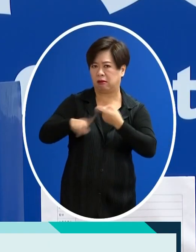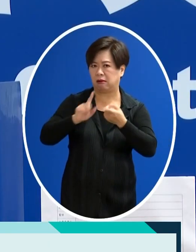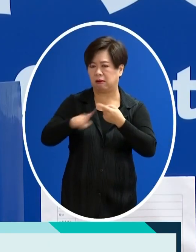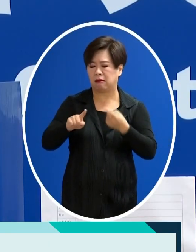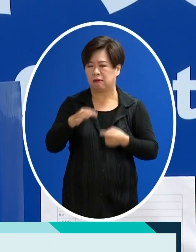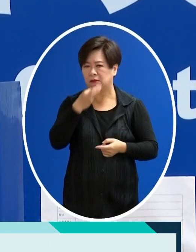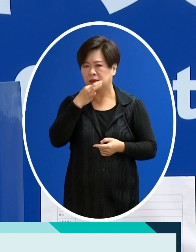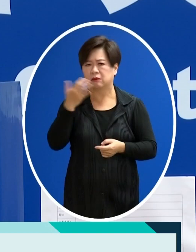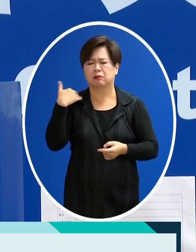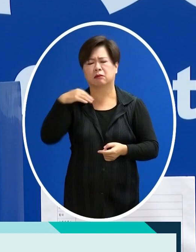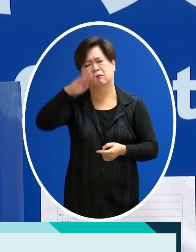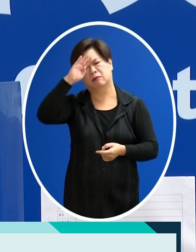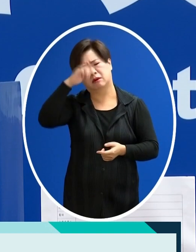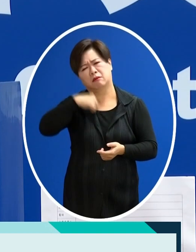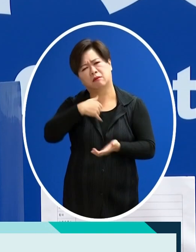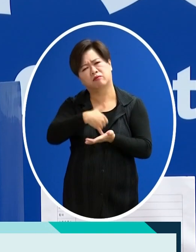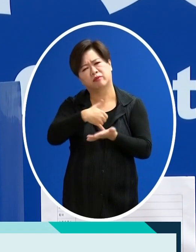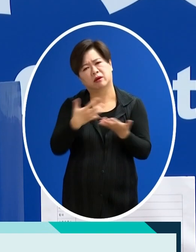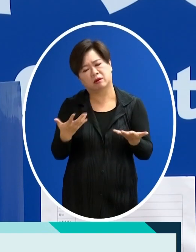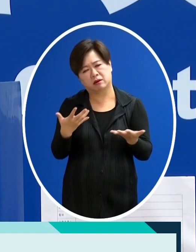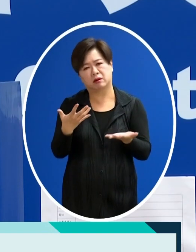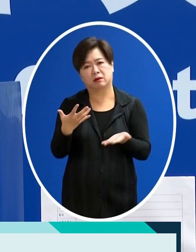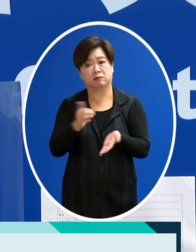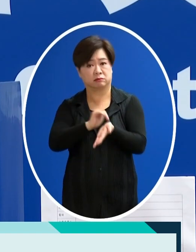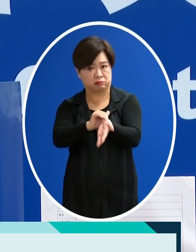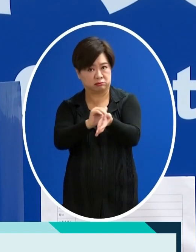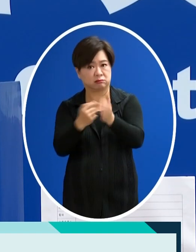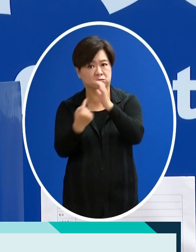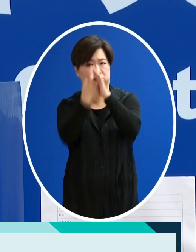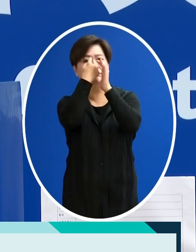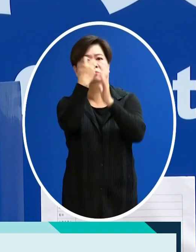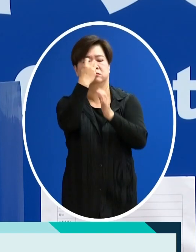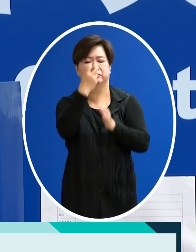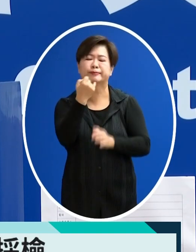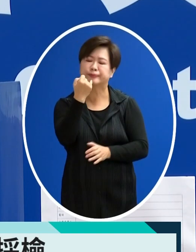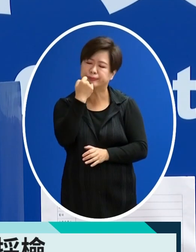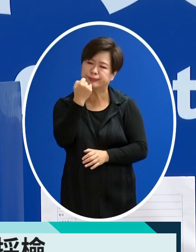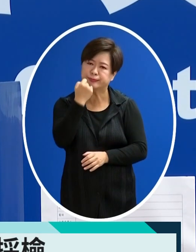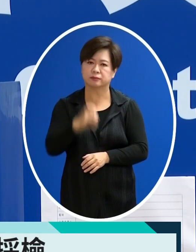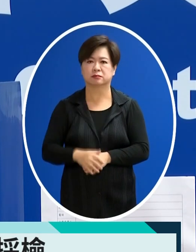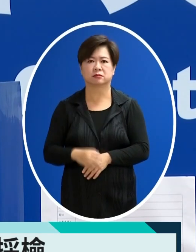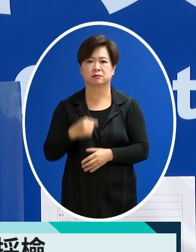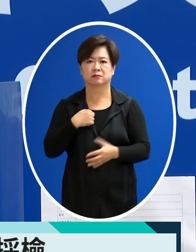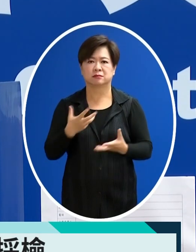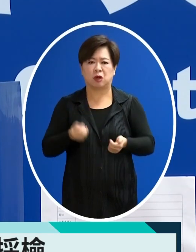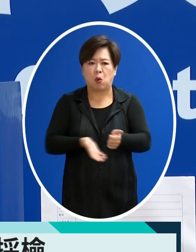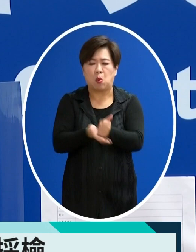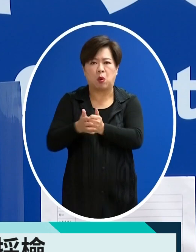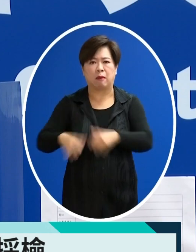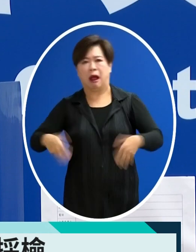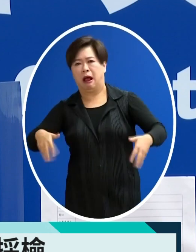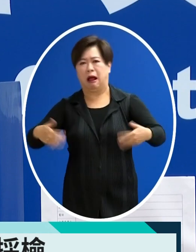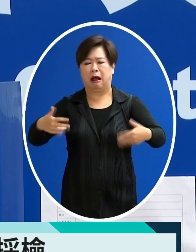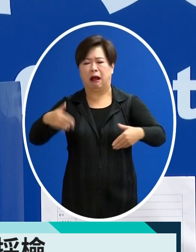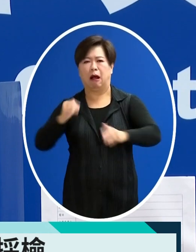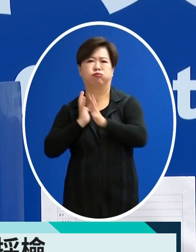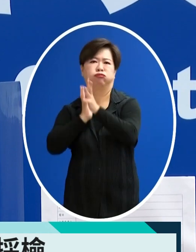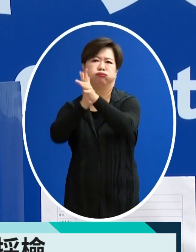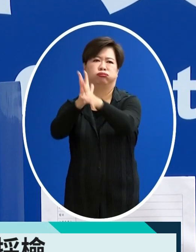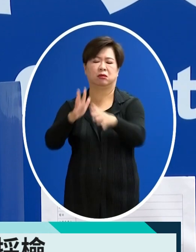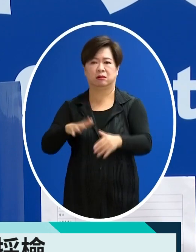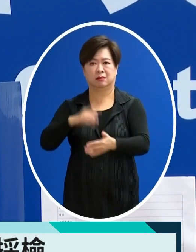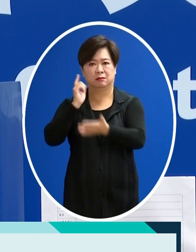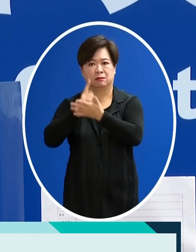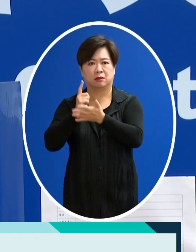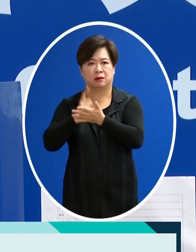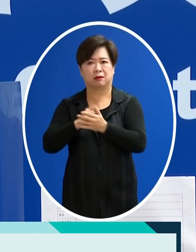过去病史的话，其实他还是可以来接受我们的采检。但是我们是不鼓励，就是说恐慌式的这样的采检，所以无症状的人每